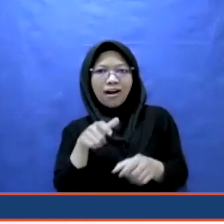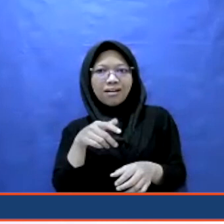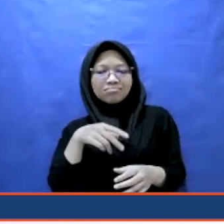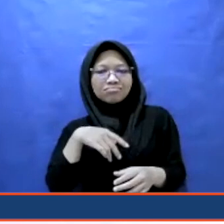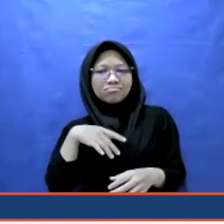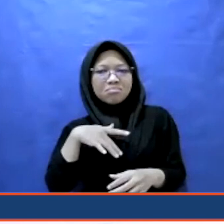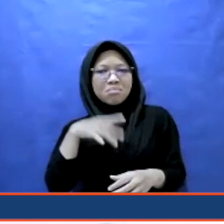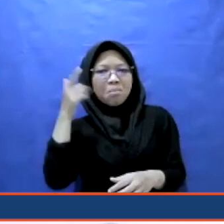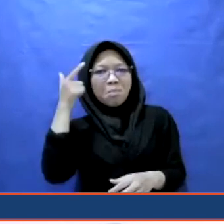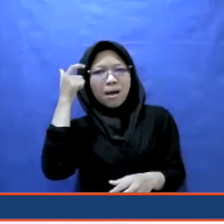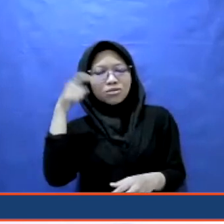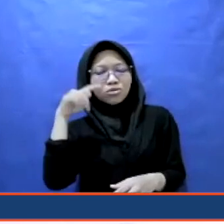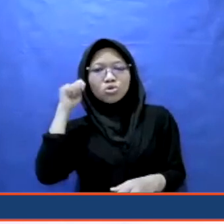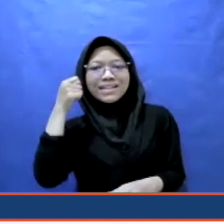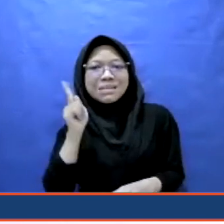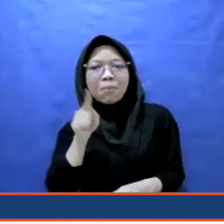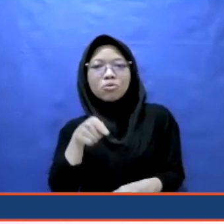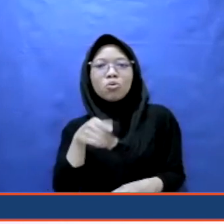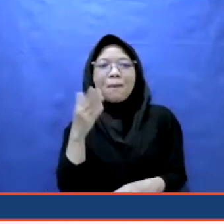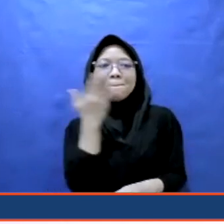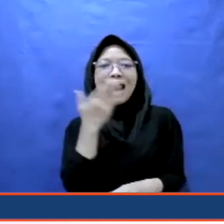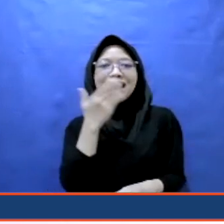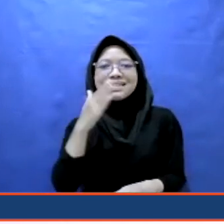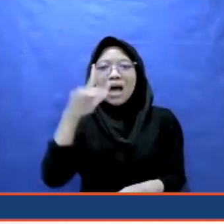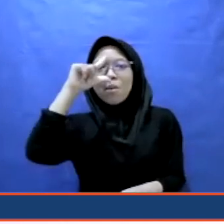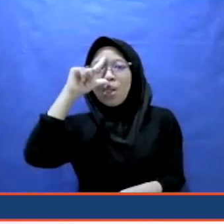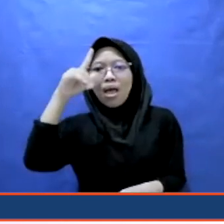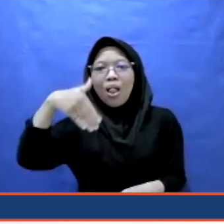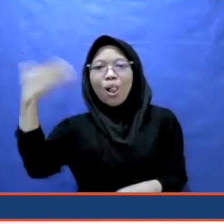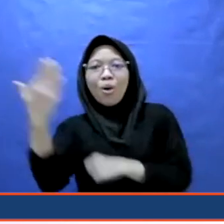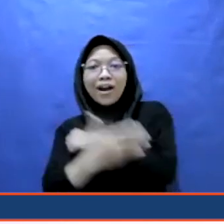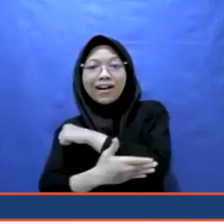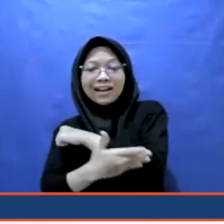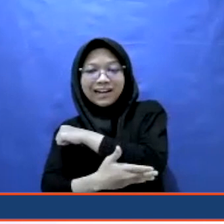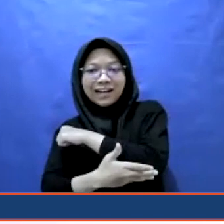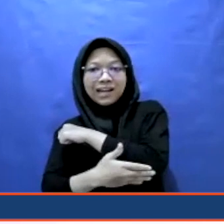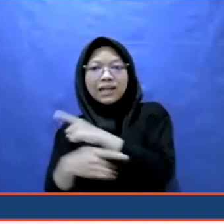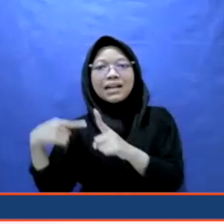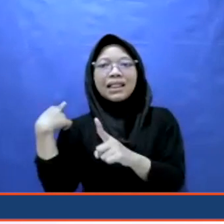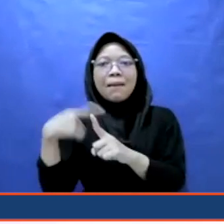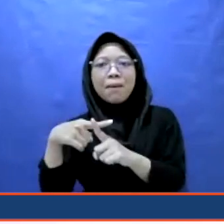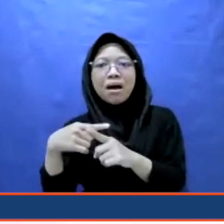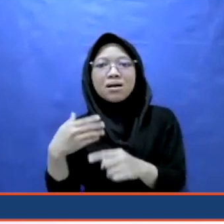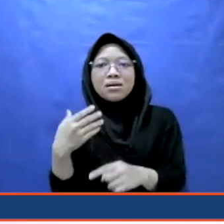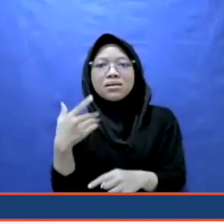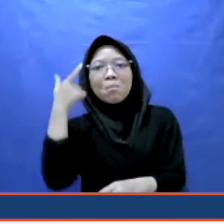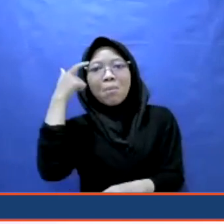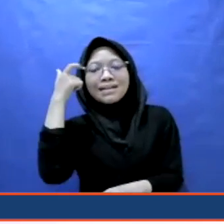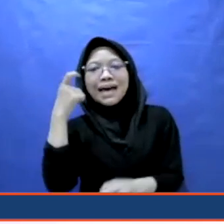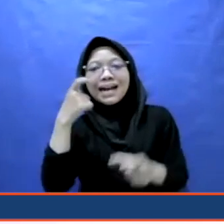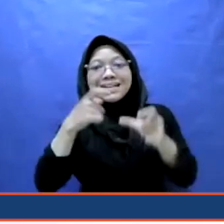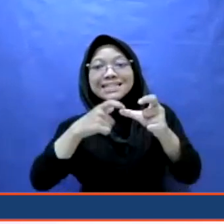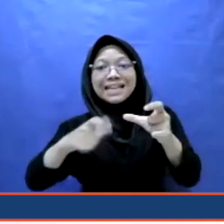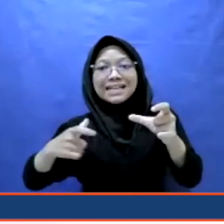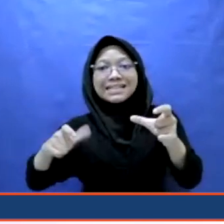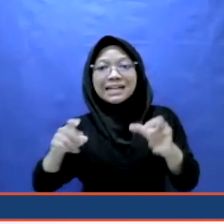Indonesia apalagi Belajar Sastra Inggrisnya kebetulan karena saya mengajar sastra Inggris di Prodi pendidikan